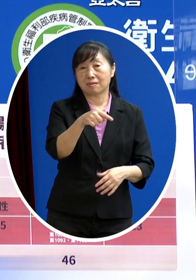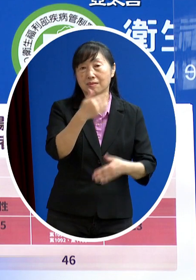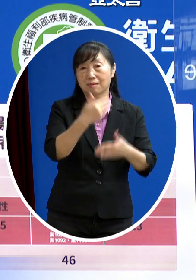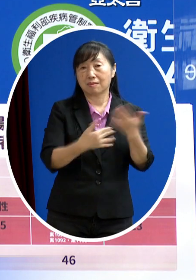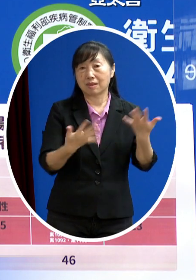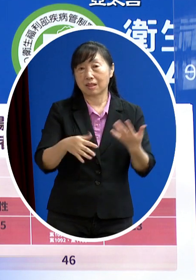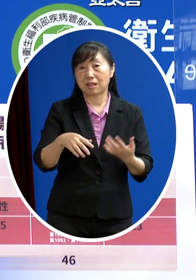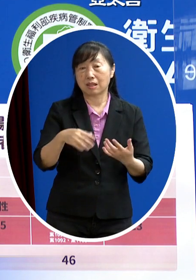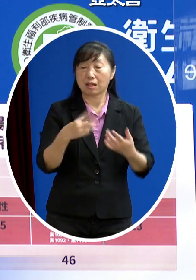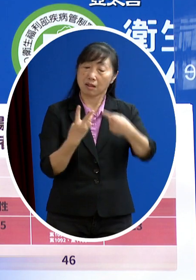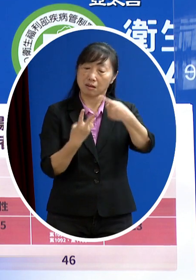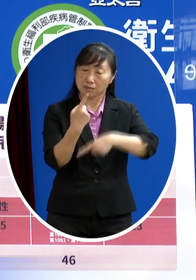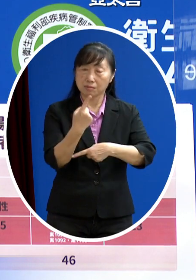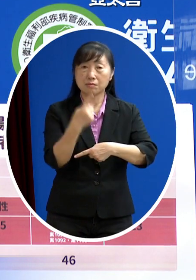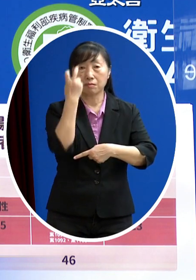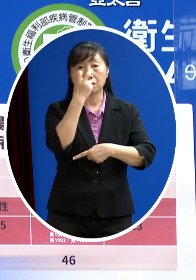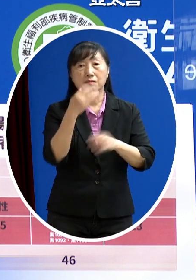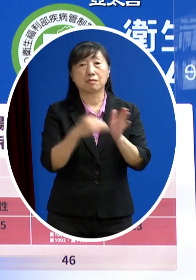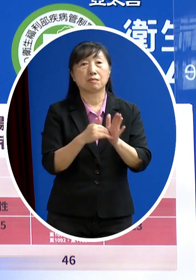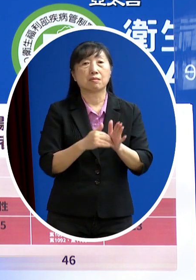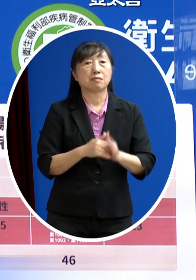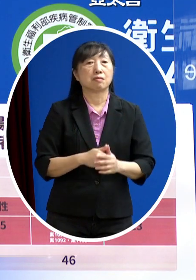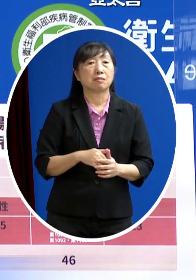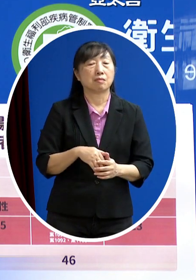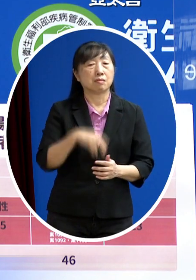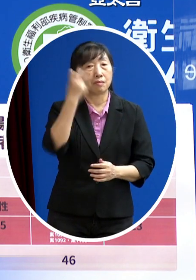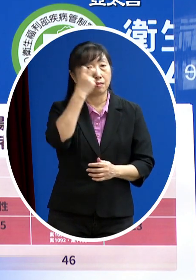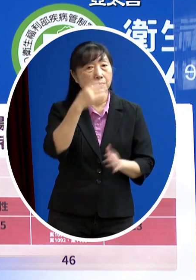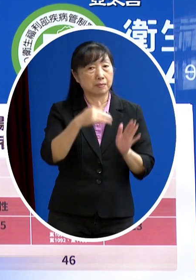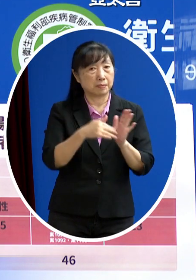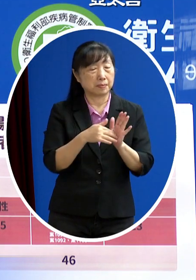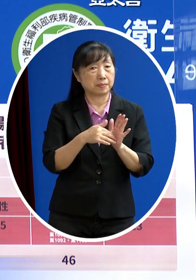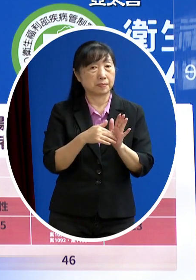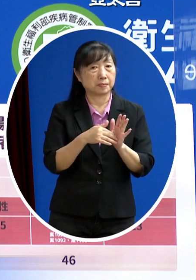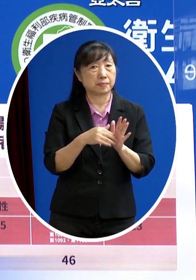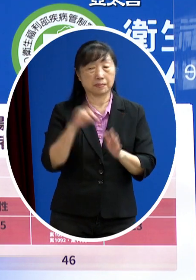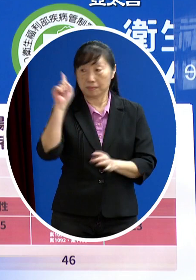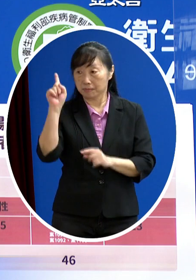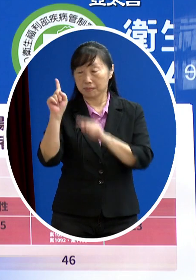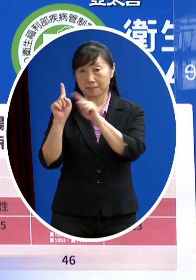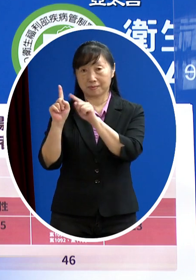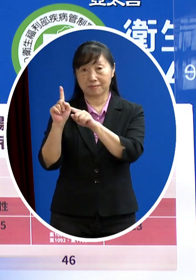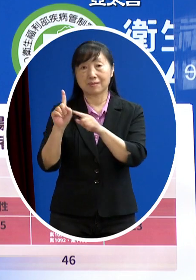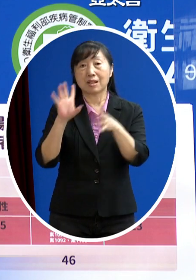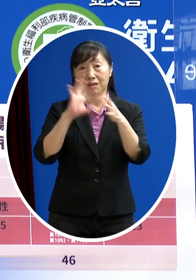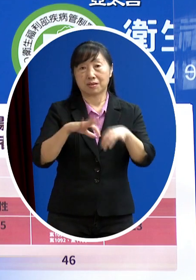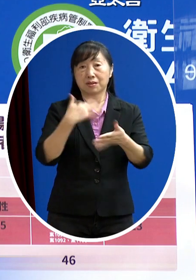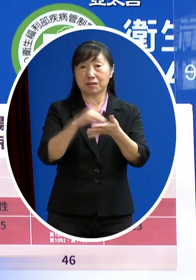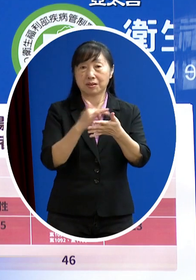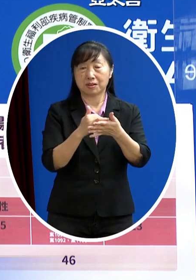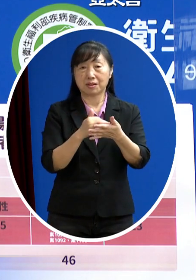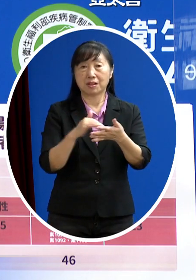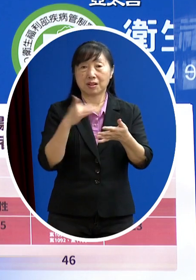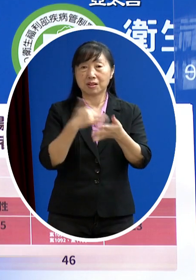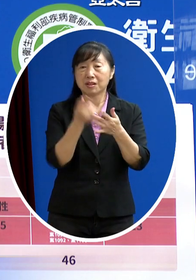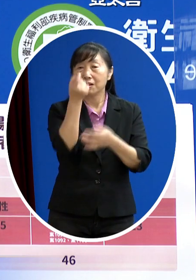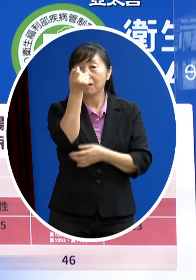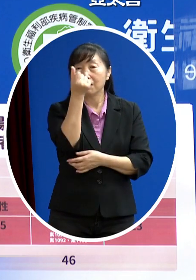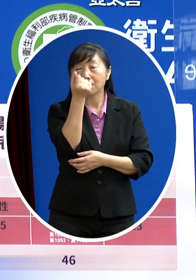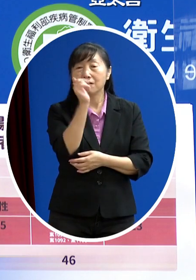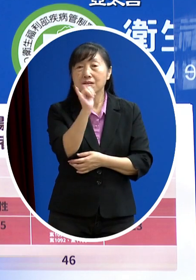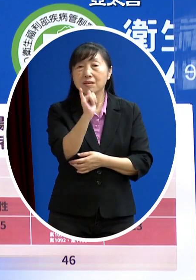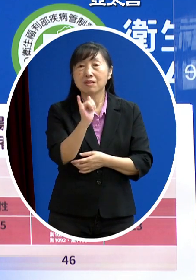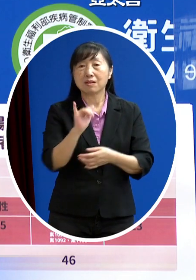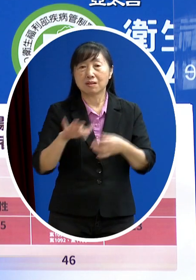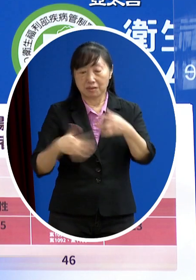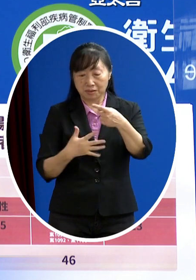进行到1/3哈，那。检验出来召回裁检是1位，所以相对这比例是低的，所以应该不